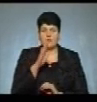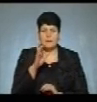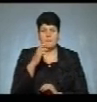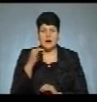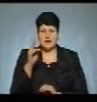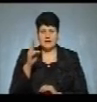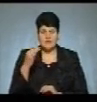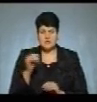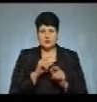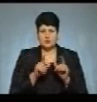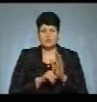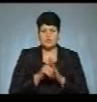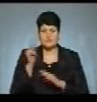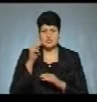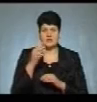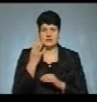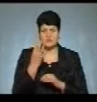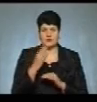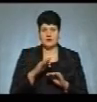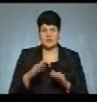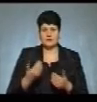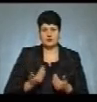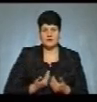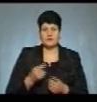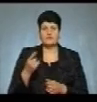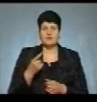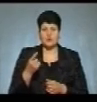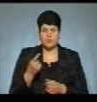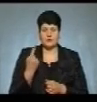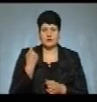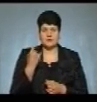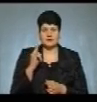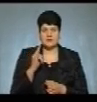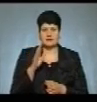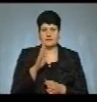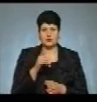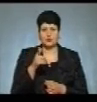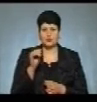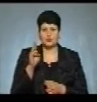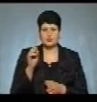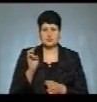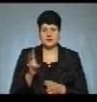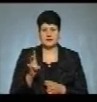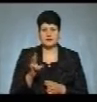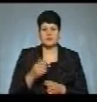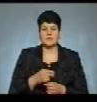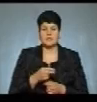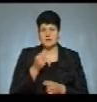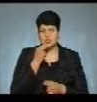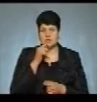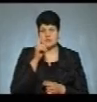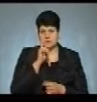Байковецькій школі почали навчатися 4 школярів, які проживають в Тернополі. Один з них – Віктор Гущин. Їжа смачна,